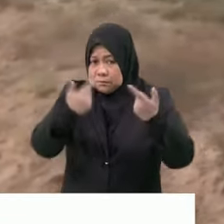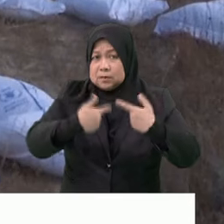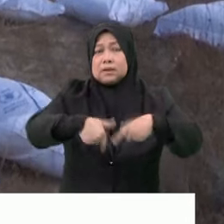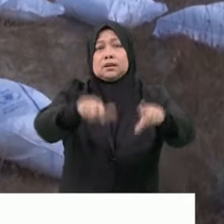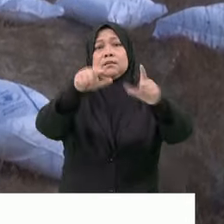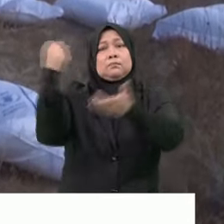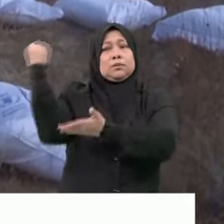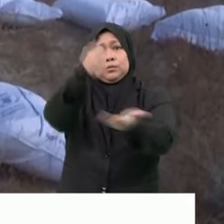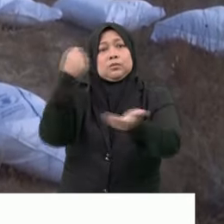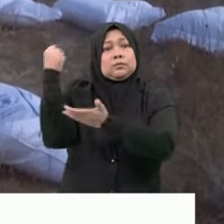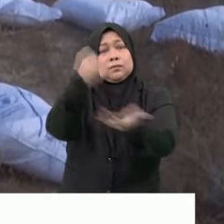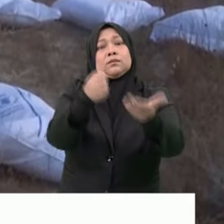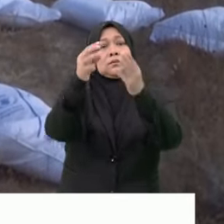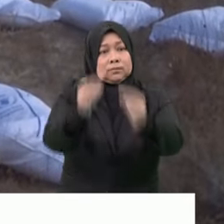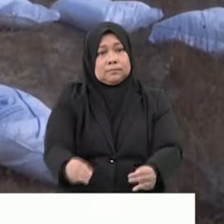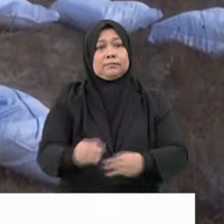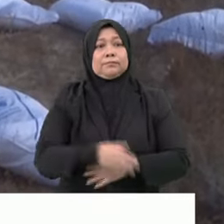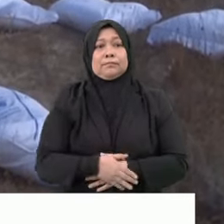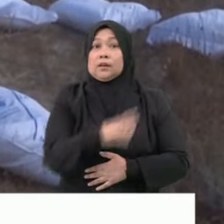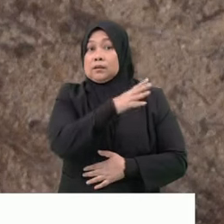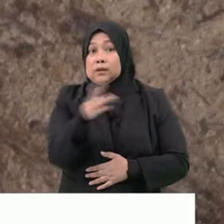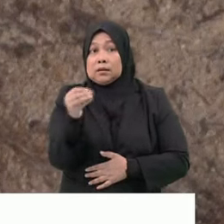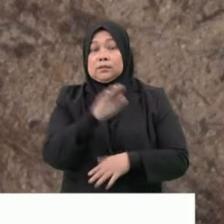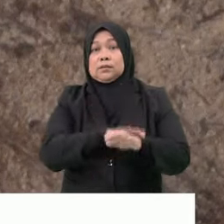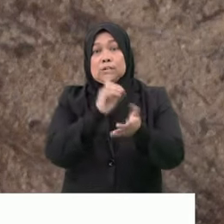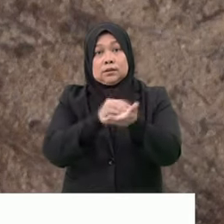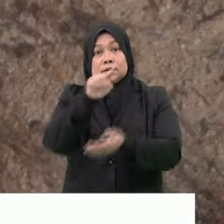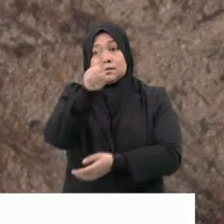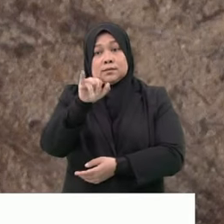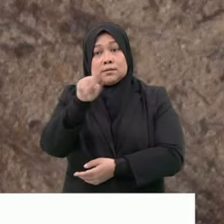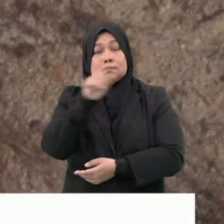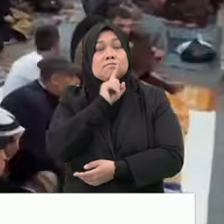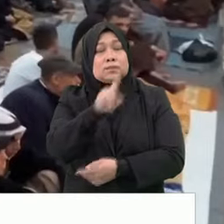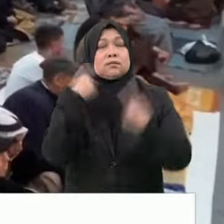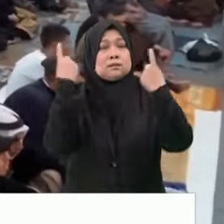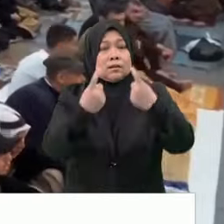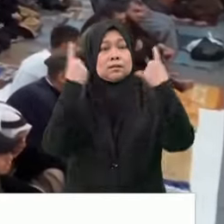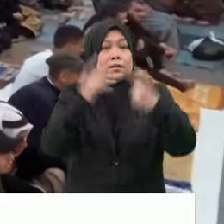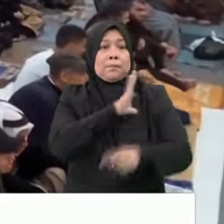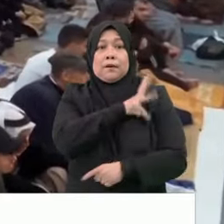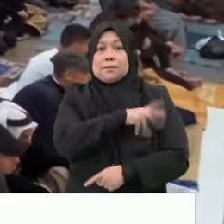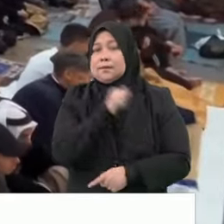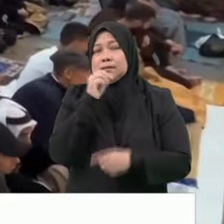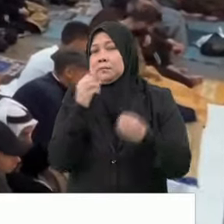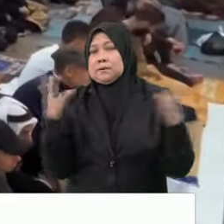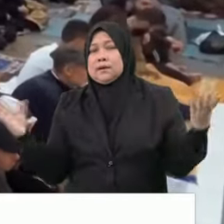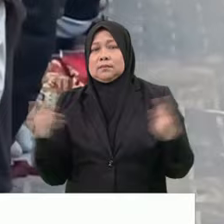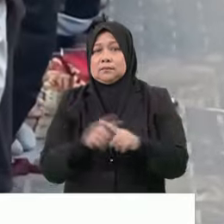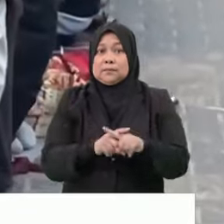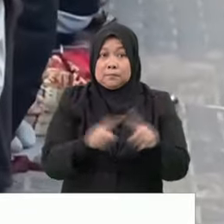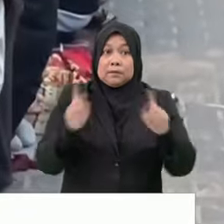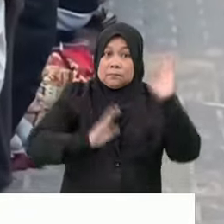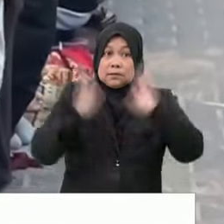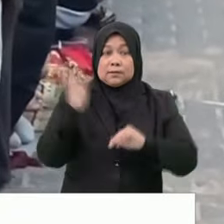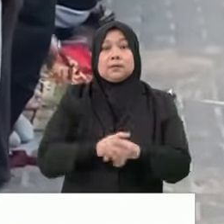bantuan kemanusiaan masuk ke Gaza. Dalam pada itu, Dr. Ziyad berkata, kelaziman sambutan syawal di Palestine tidak banyak bezanya dengan sambutan di